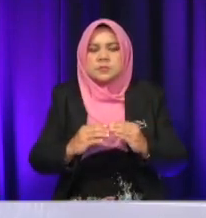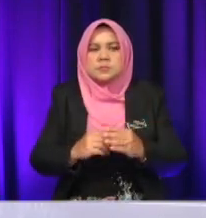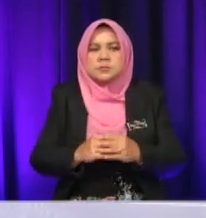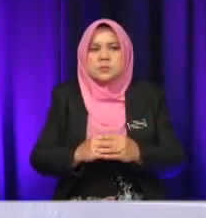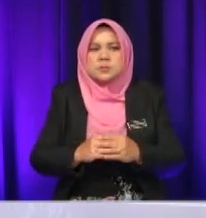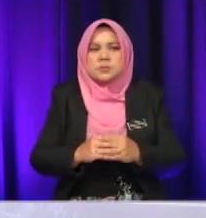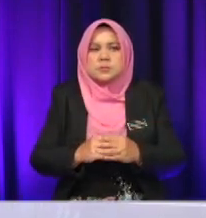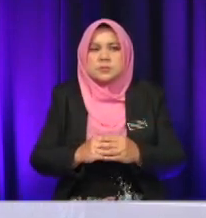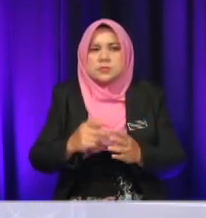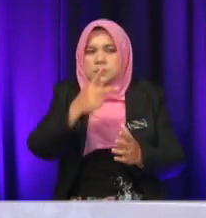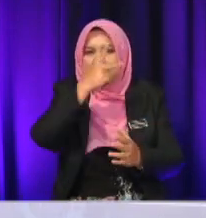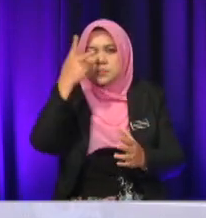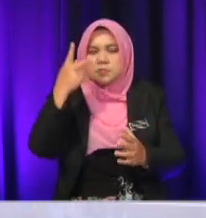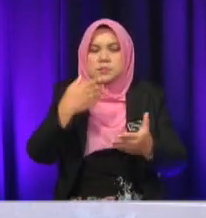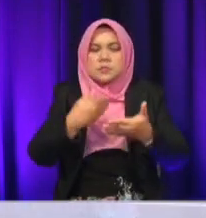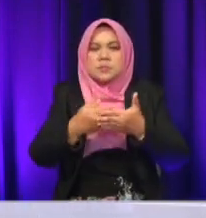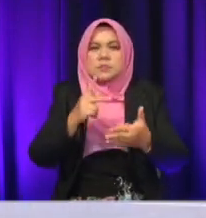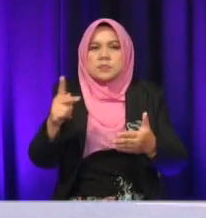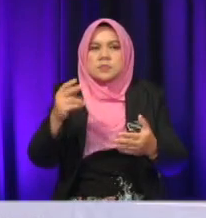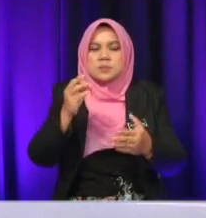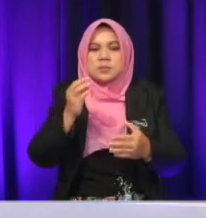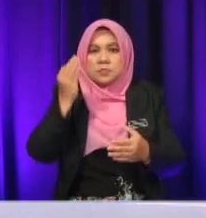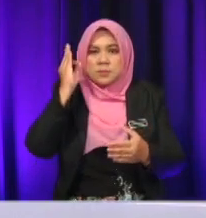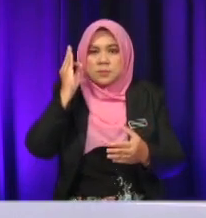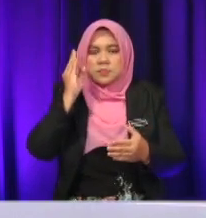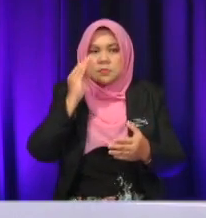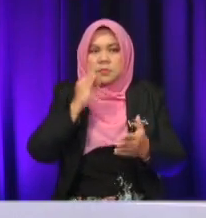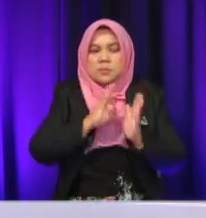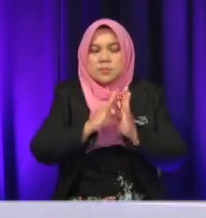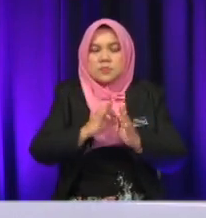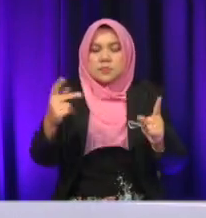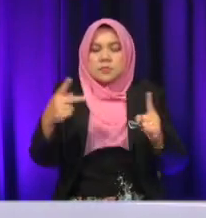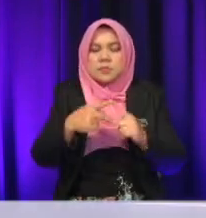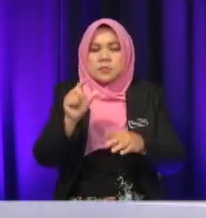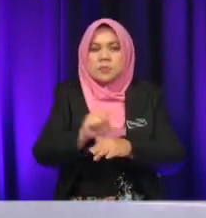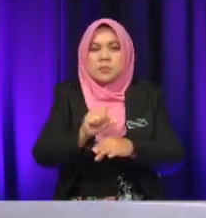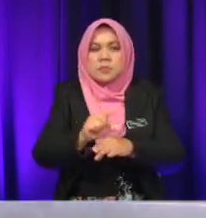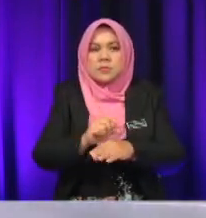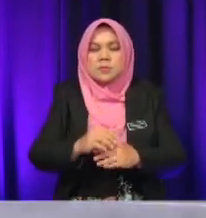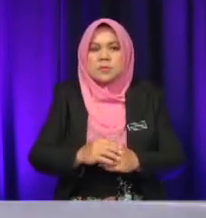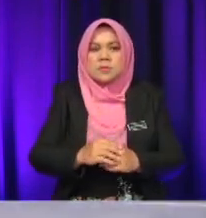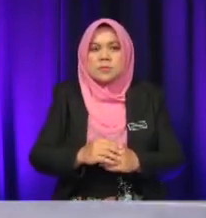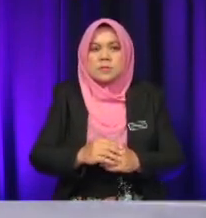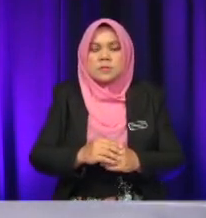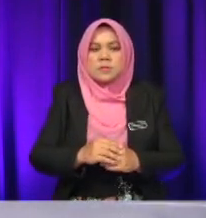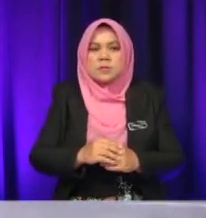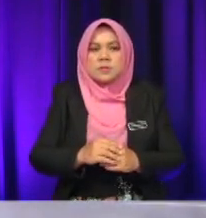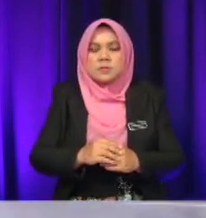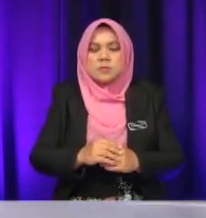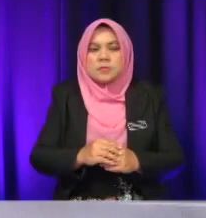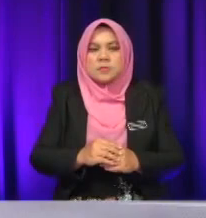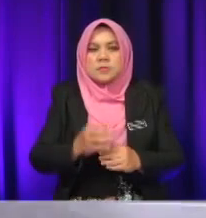penerangan dia kerana kita nak sampaikan fakta kepada pengguna tentang produk tersebut, dan justifikasinya pula ialah yang